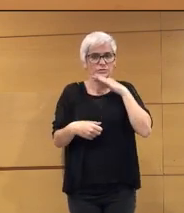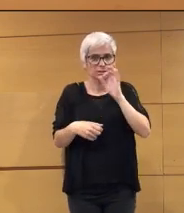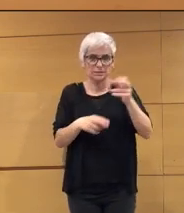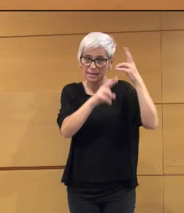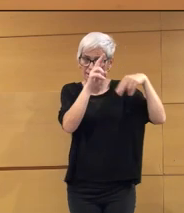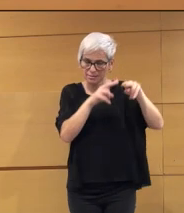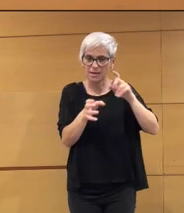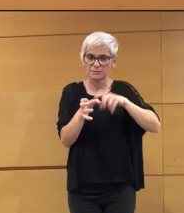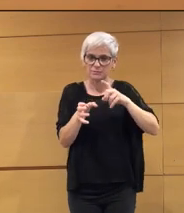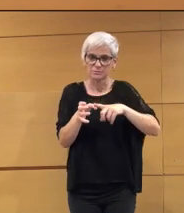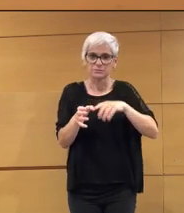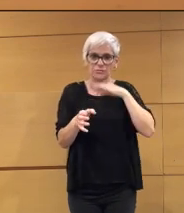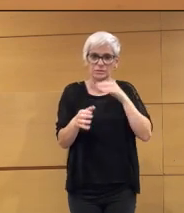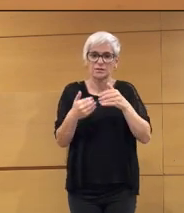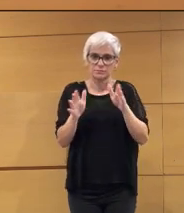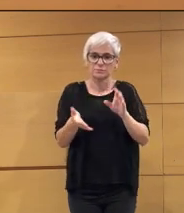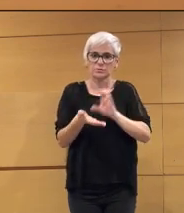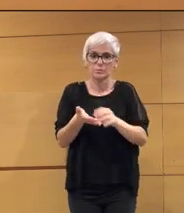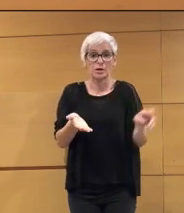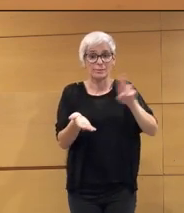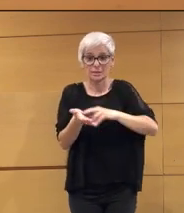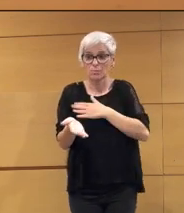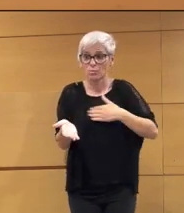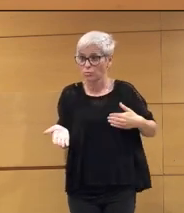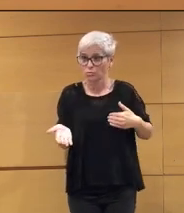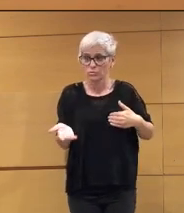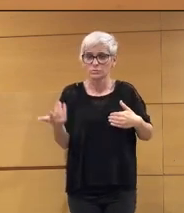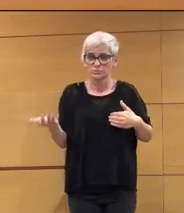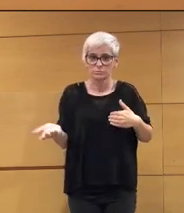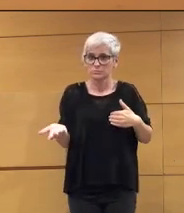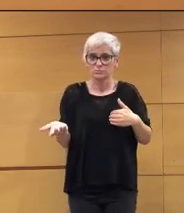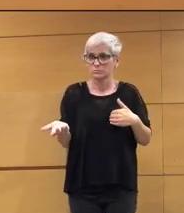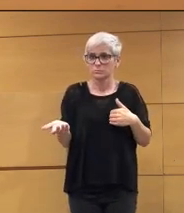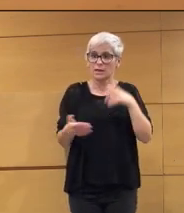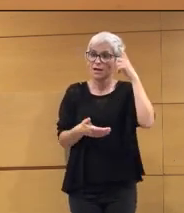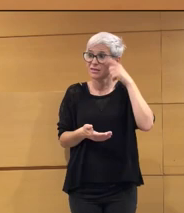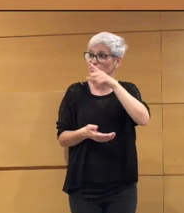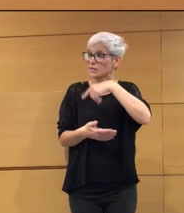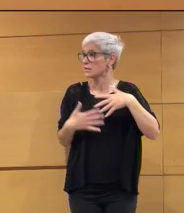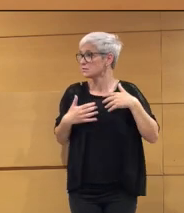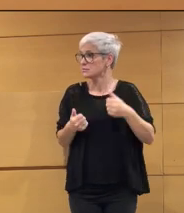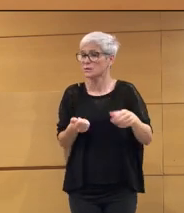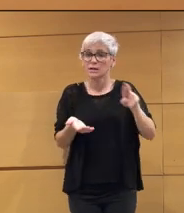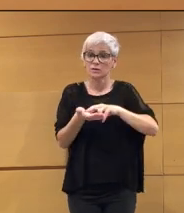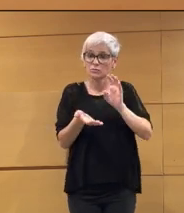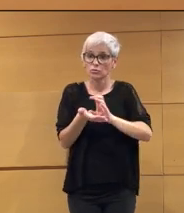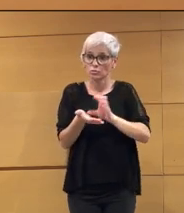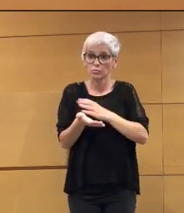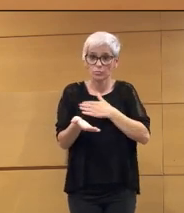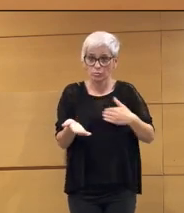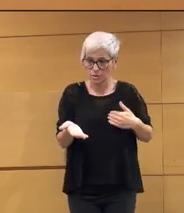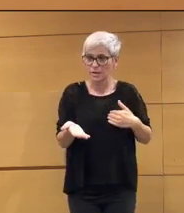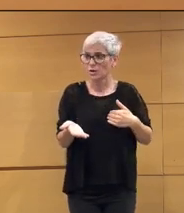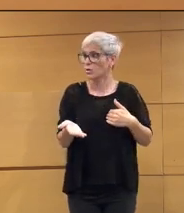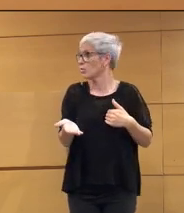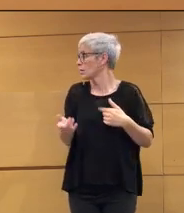Generalitat que s'hi va apuntar. Ho hem volgut repetir? Jo no l'he tirat endavant. El dia que vulgueu que repetim aquest curs, ja que tinc molta